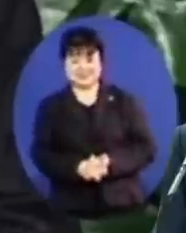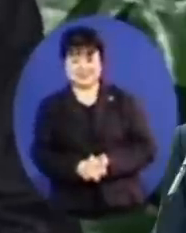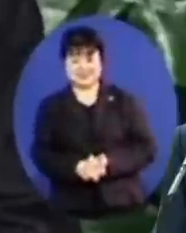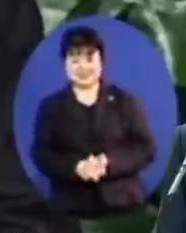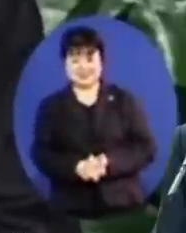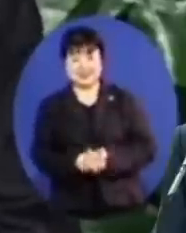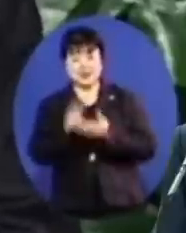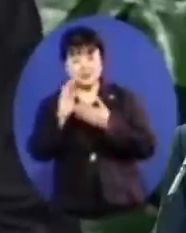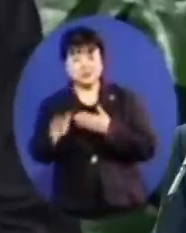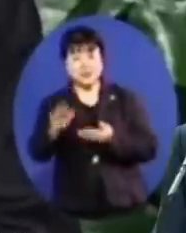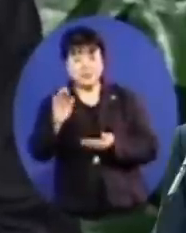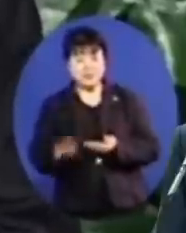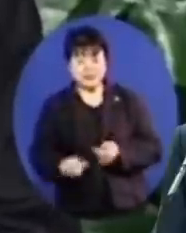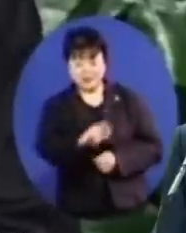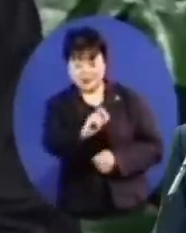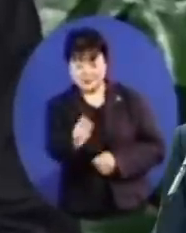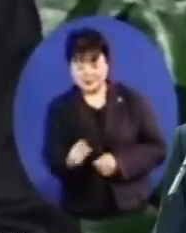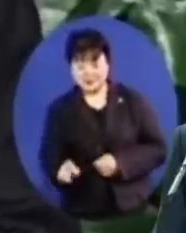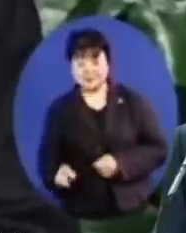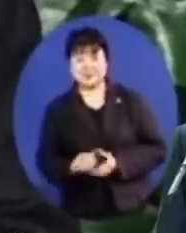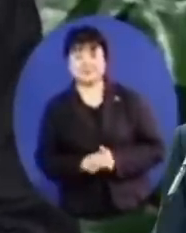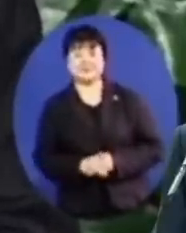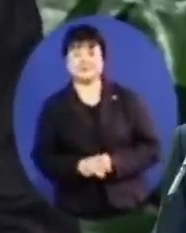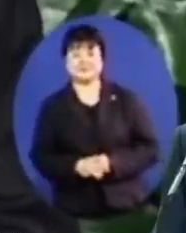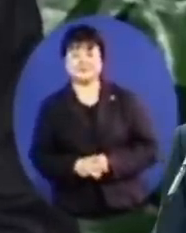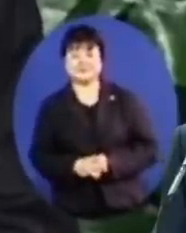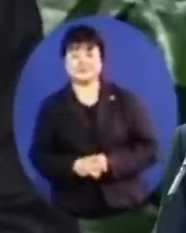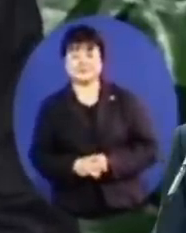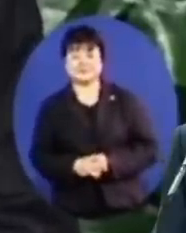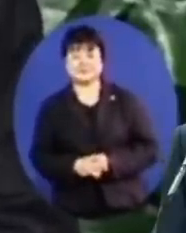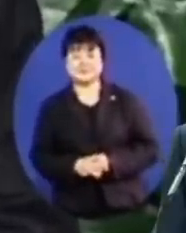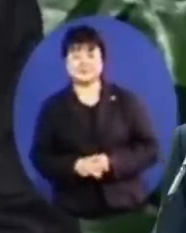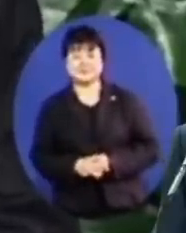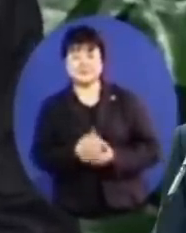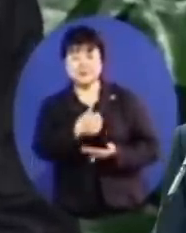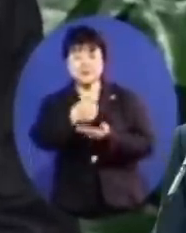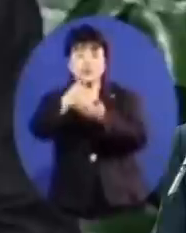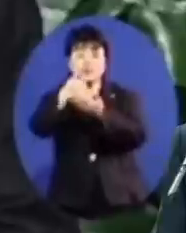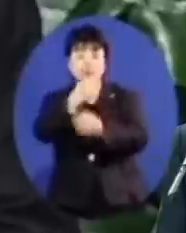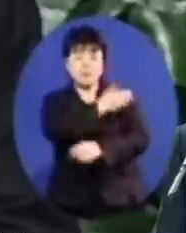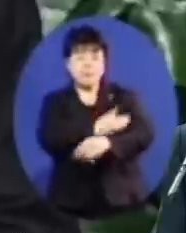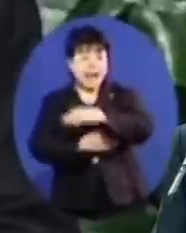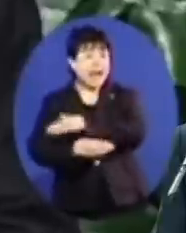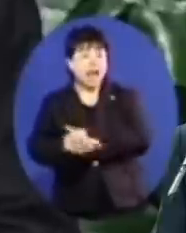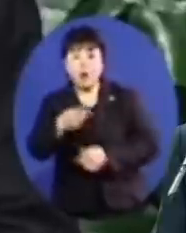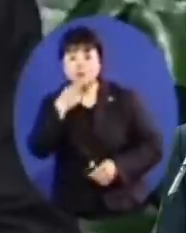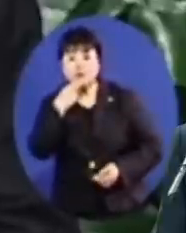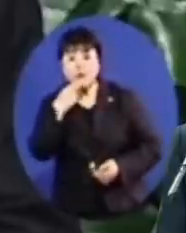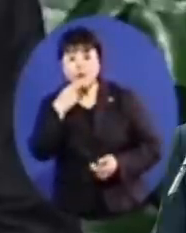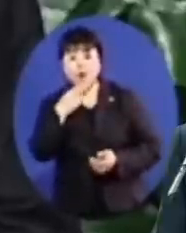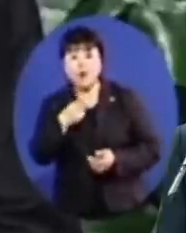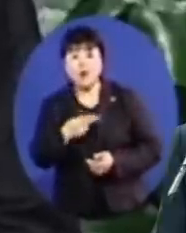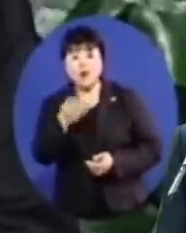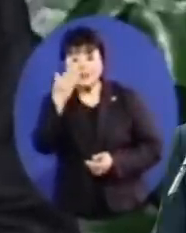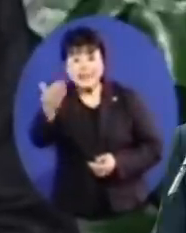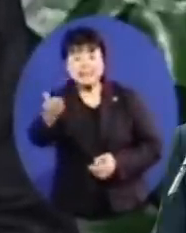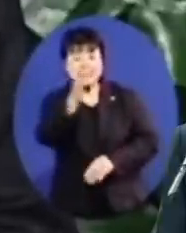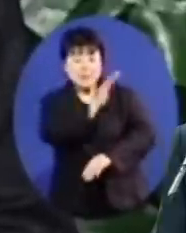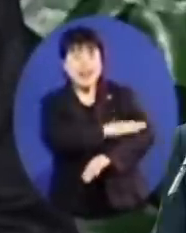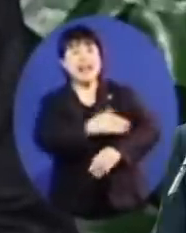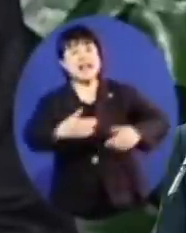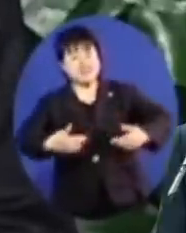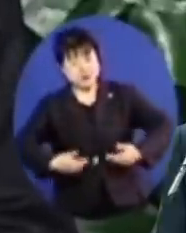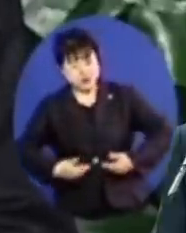그러고 나는 그 밑에 이런 글을 적어놓죠. 주님은 팔이 없습니다. 당신의 팔이